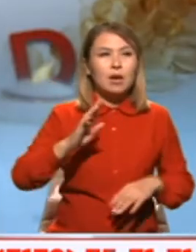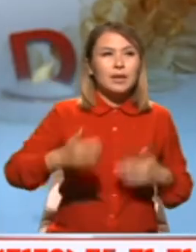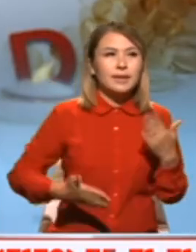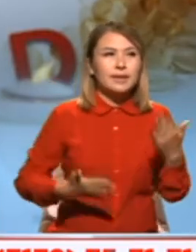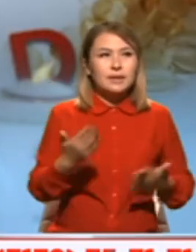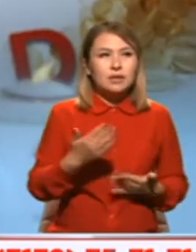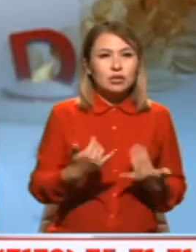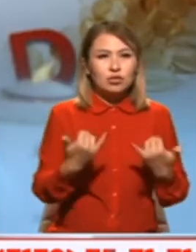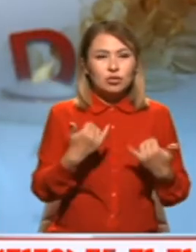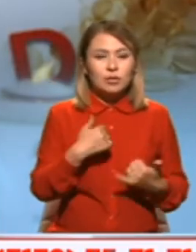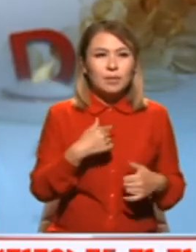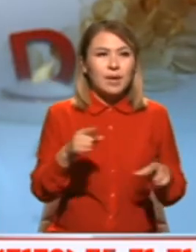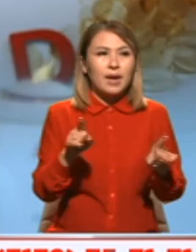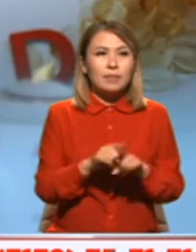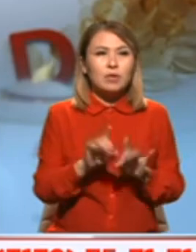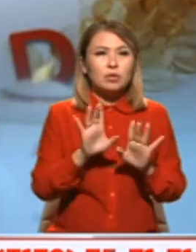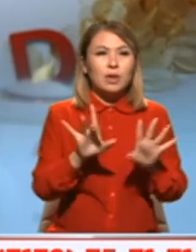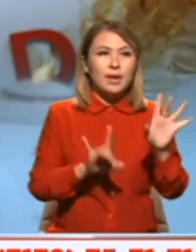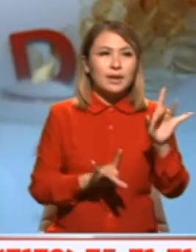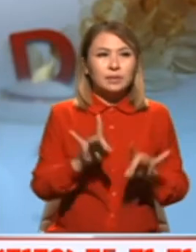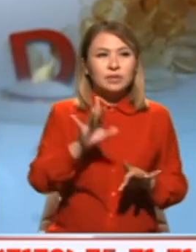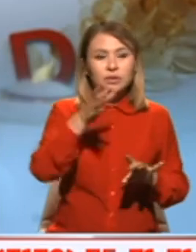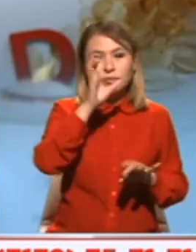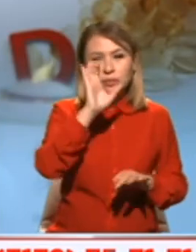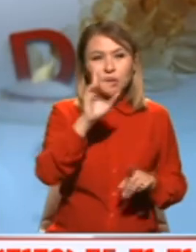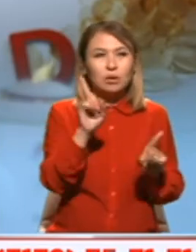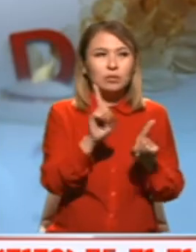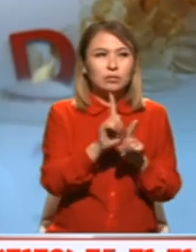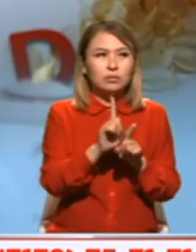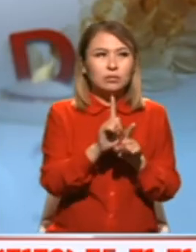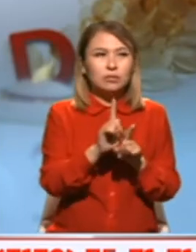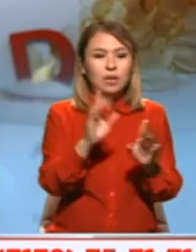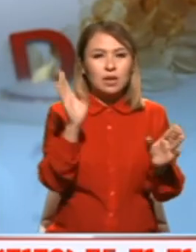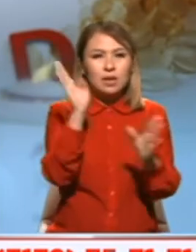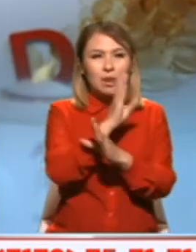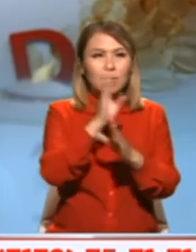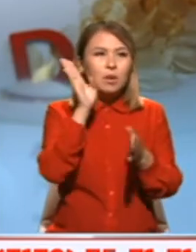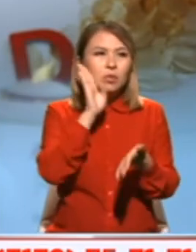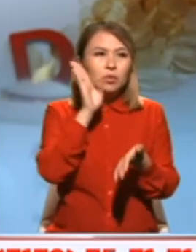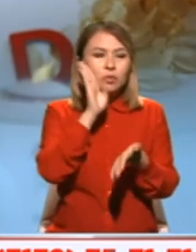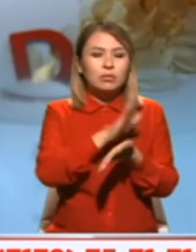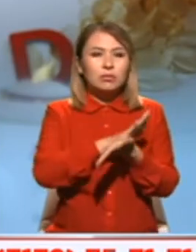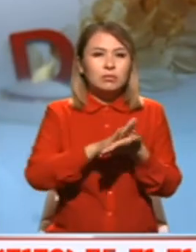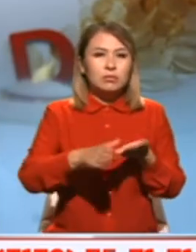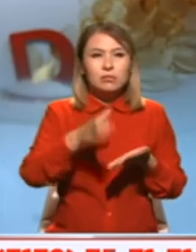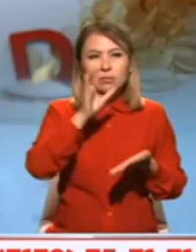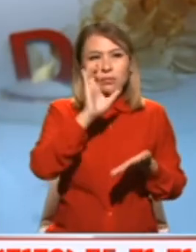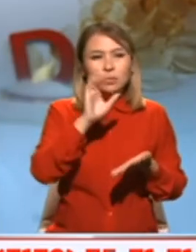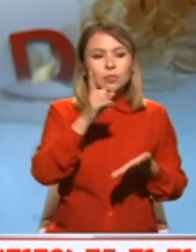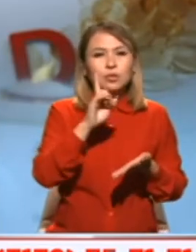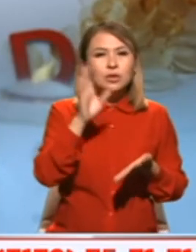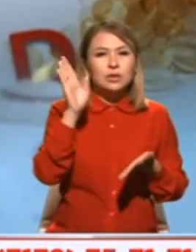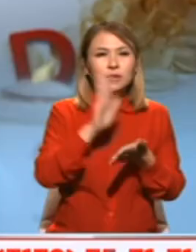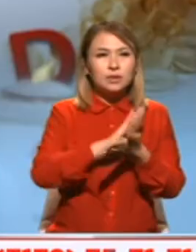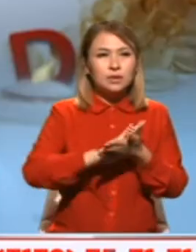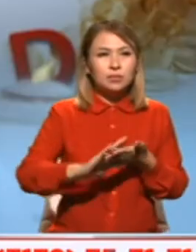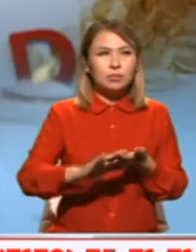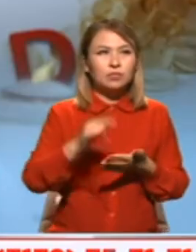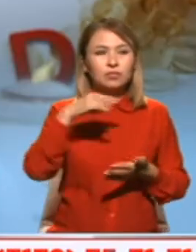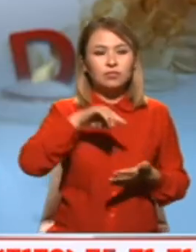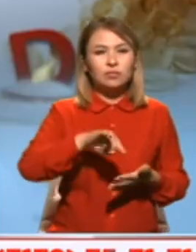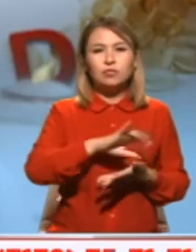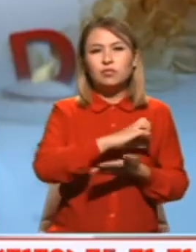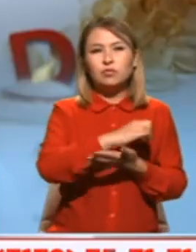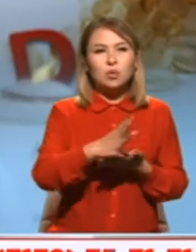сіз дәлмен секілді тек қайнаған су ішіп жүрсеңіз, онда табиғи су ішуге әуестенгеніміз абзал. Себебі табиғи суда ғана